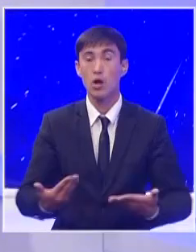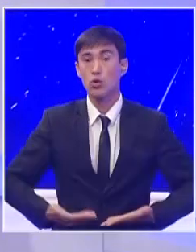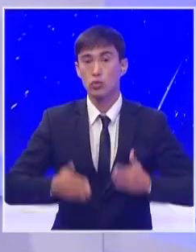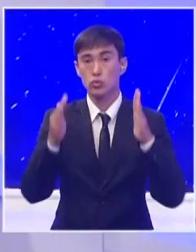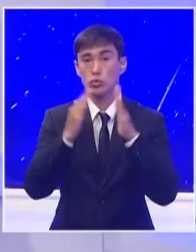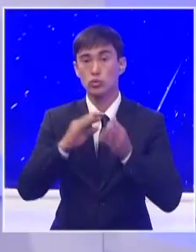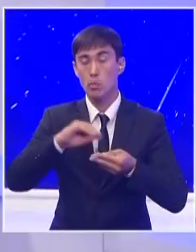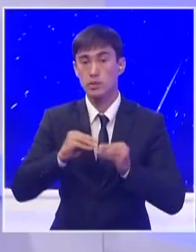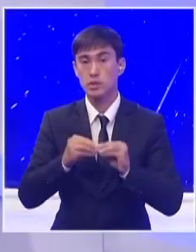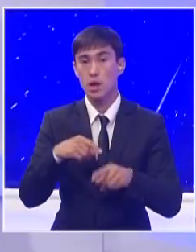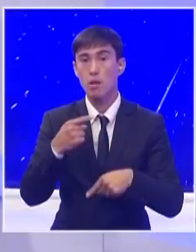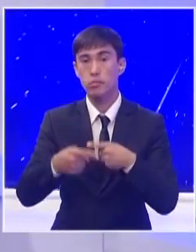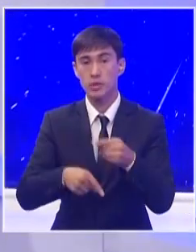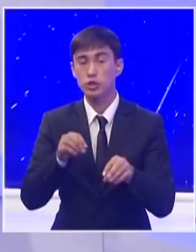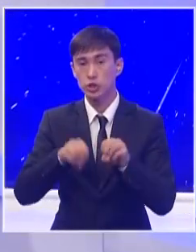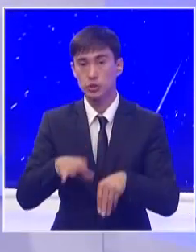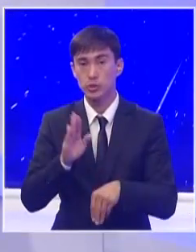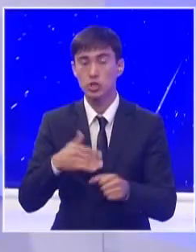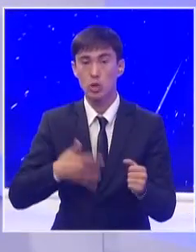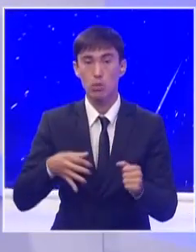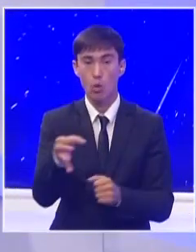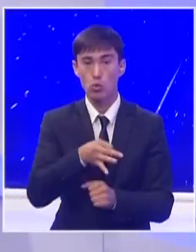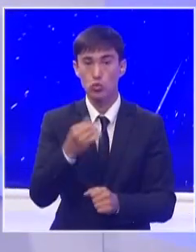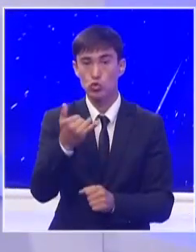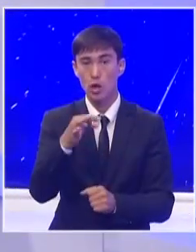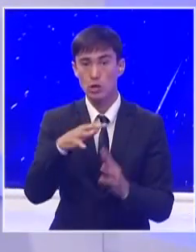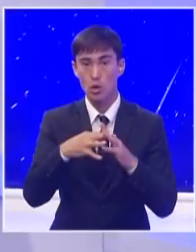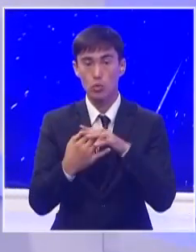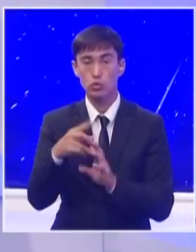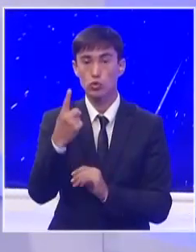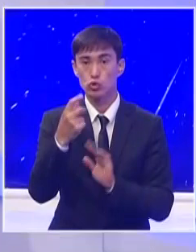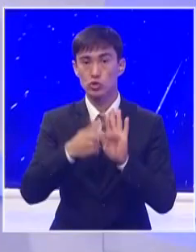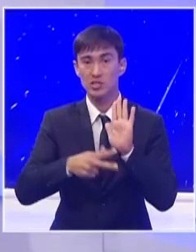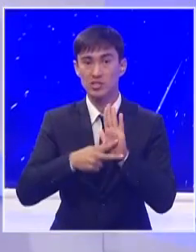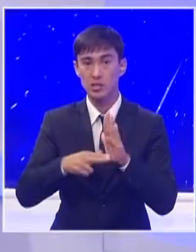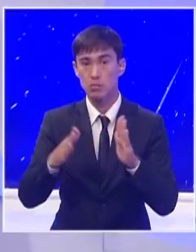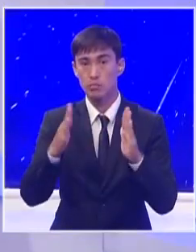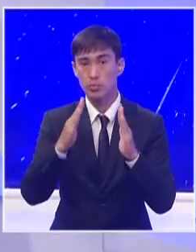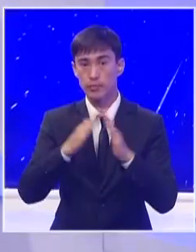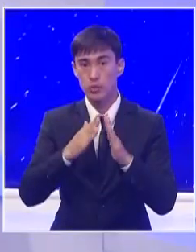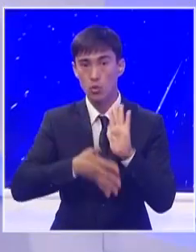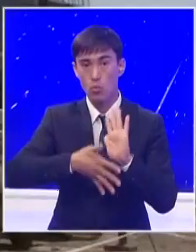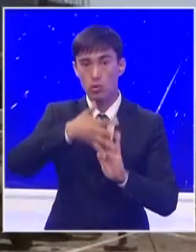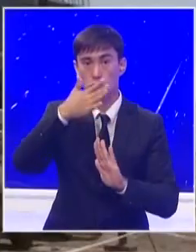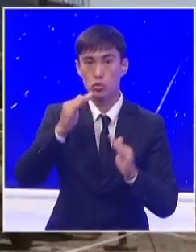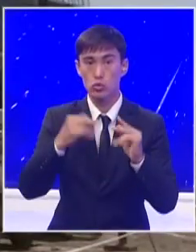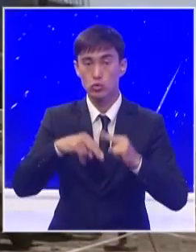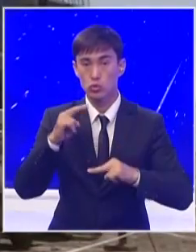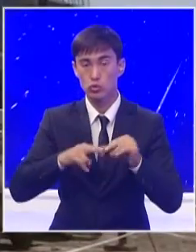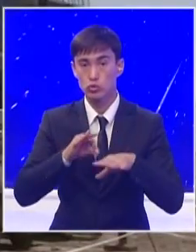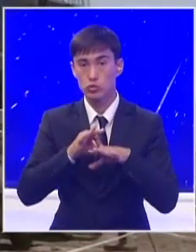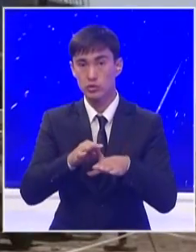Баспана мәселесі біртіндеп шешіліп келеді. Жамбыл ауданы Ұзынағаш ауылында 180 пәтерлі көпқабатты тұрғын үйлердің құрылысы жүріп